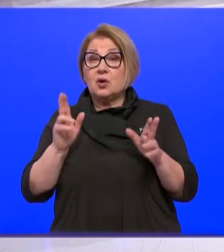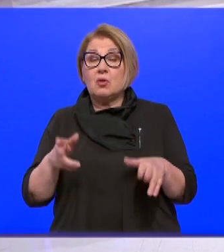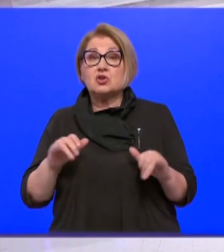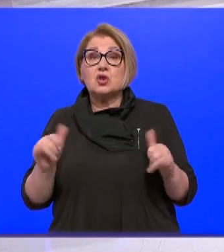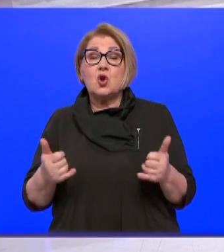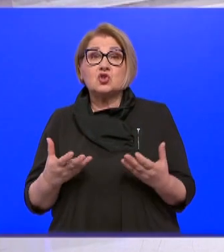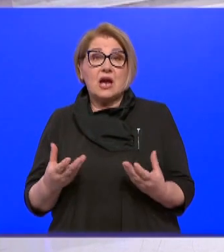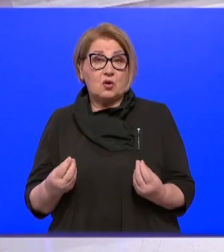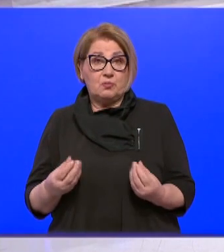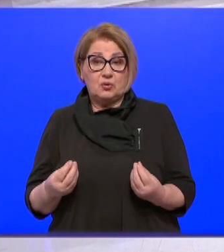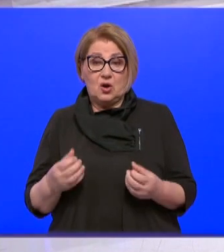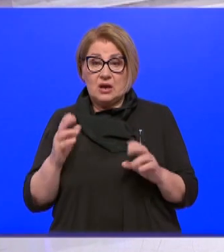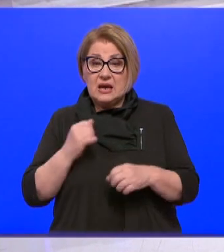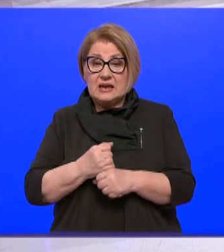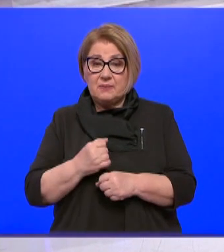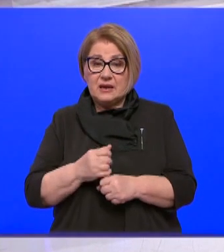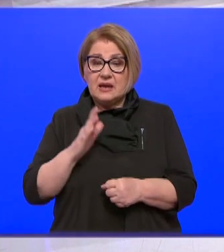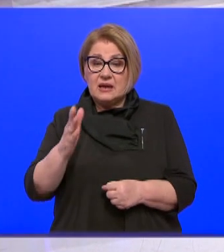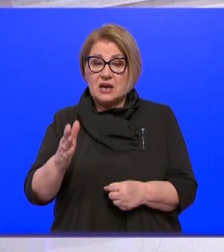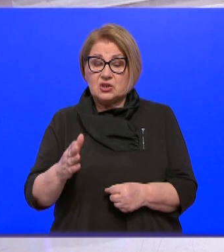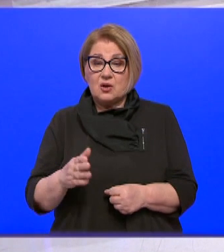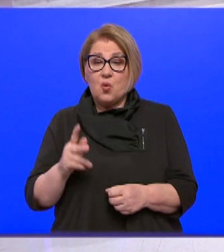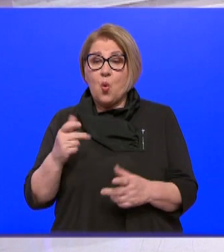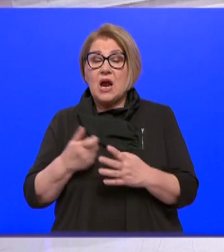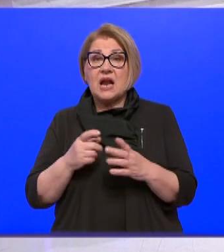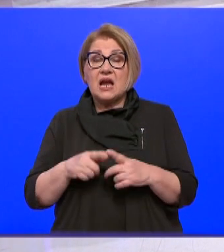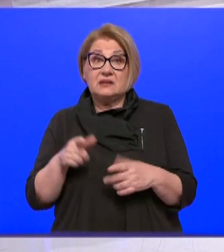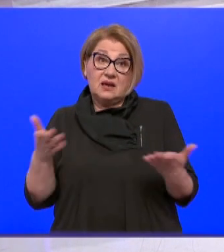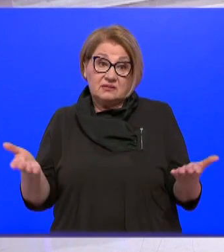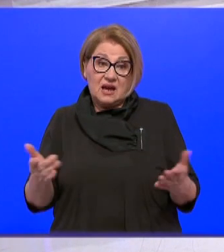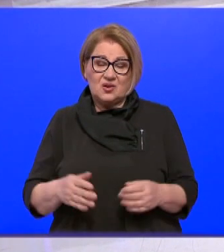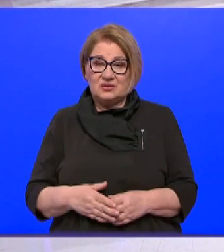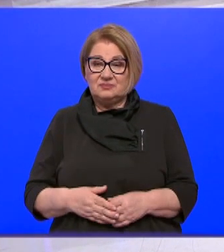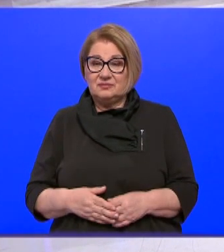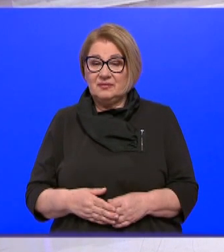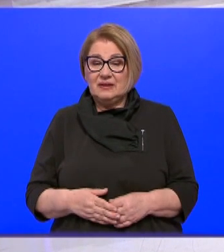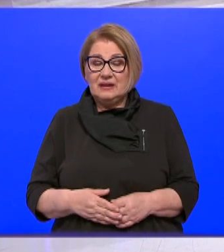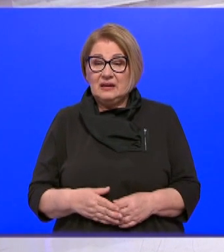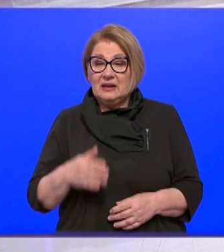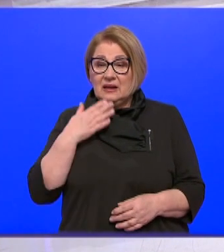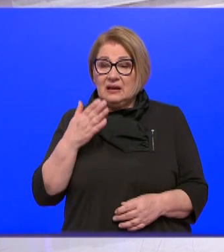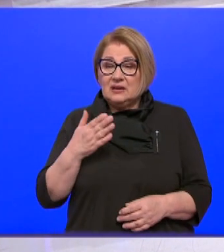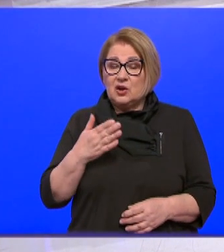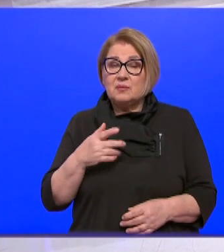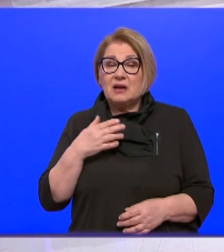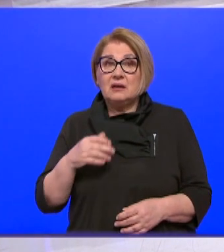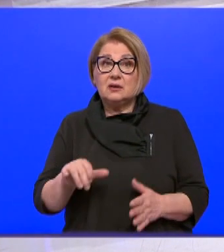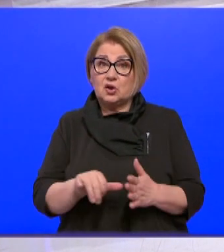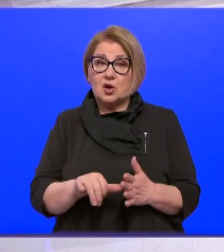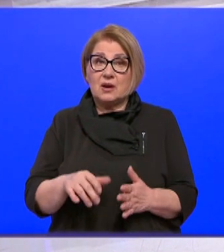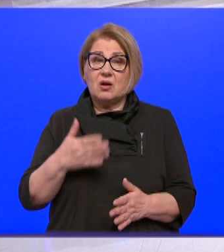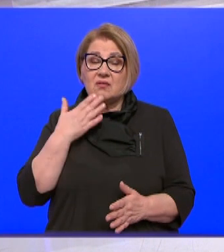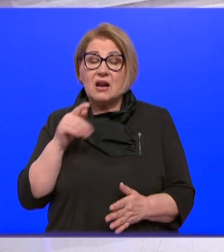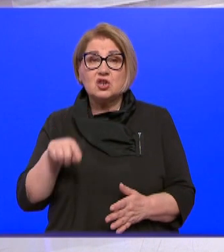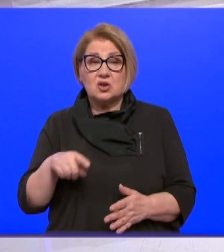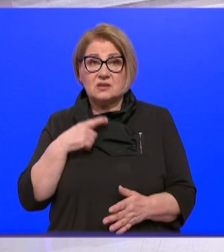može. Rekli ste kod mene u Kanadi, to je tako. Molim vas malo vaše iskustvo. Upravo to i hvala što ste to spomenuli. Jer